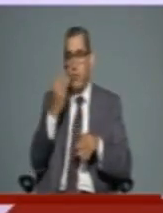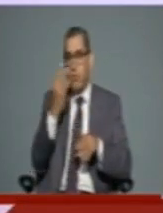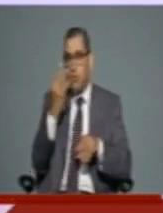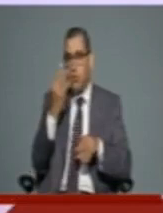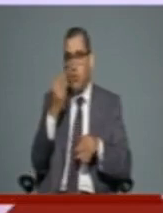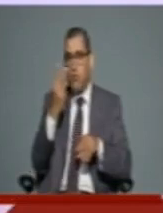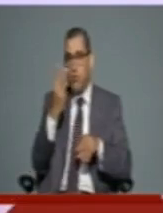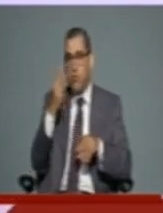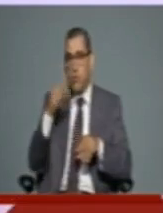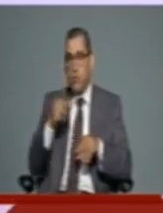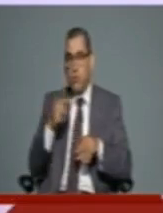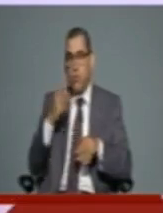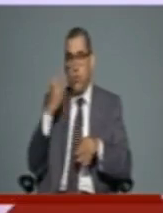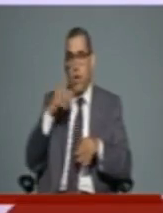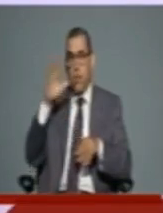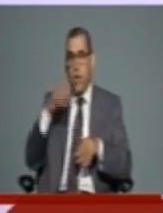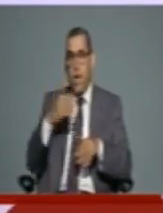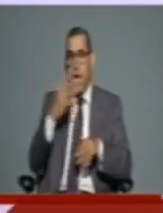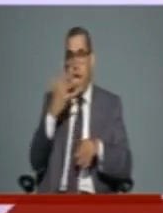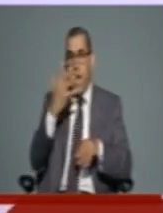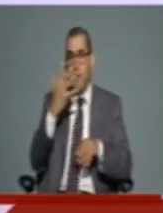والعشر والخمسة كيلو كانوا بعشرة